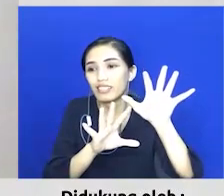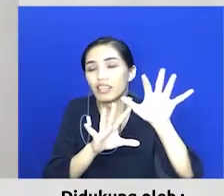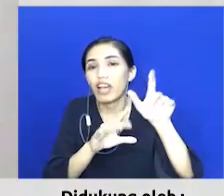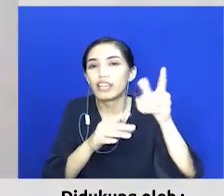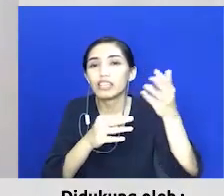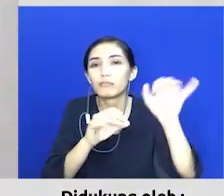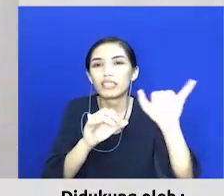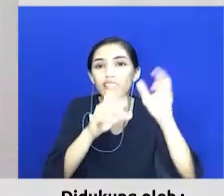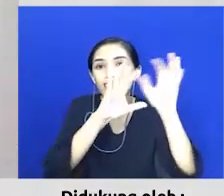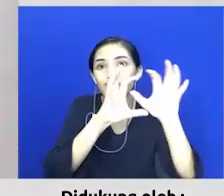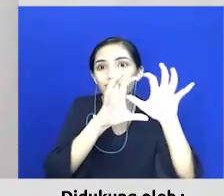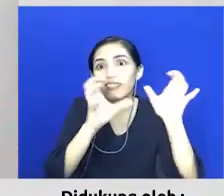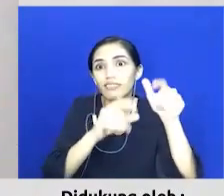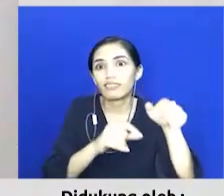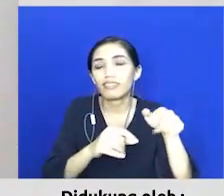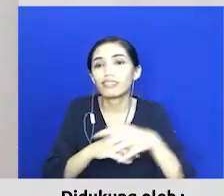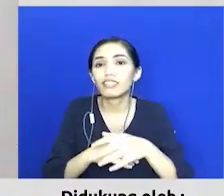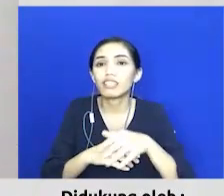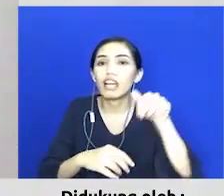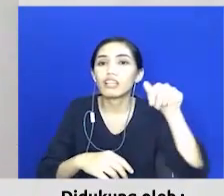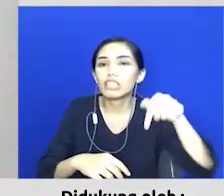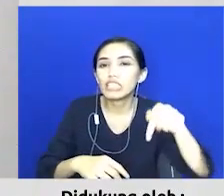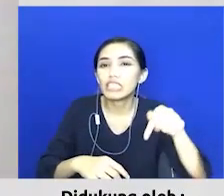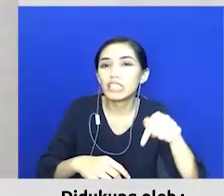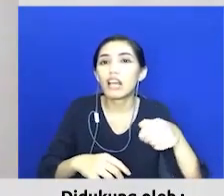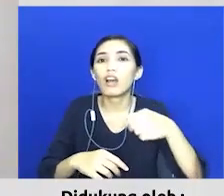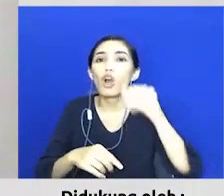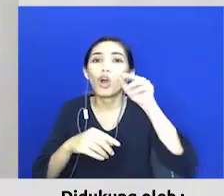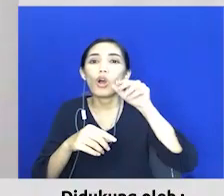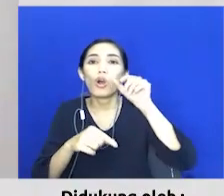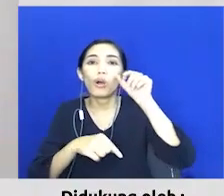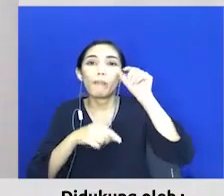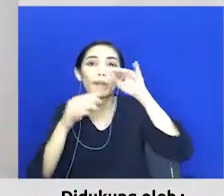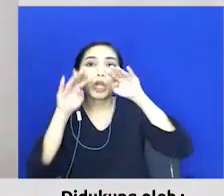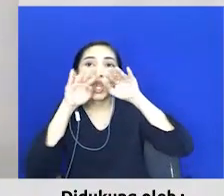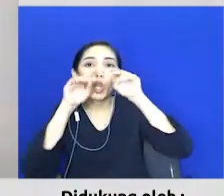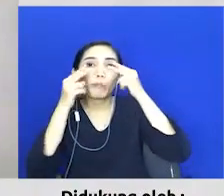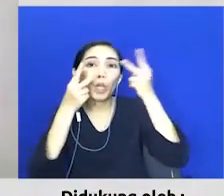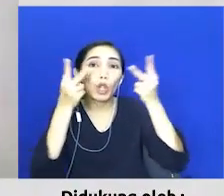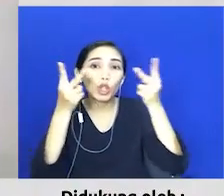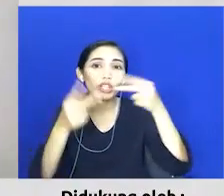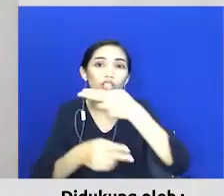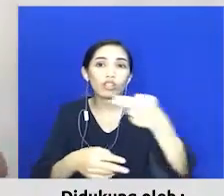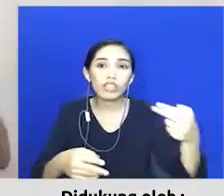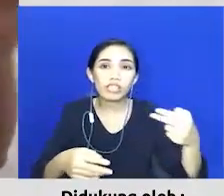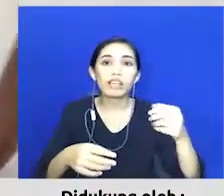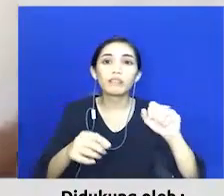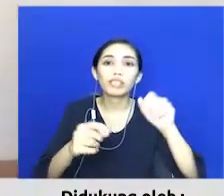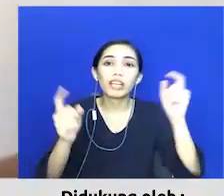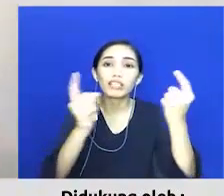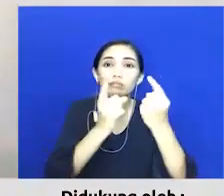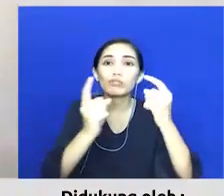ya. Ini saat dimana penonton Indonesia bisa bertemu dengan keragaman film Indonesia lebih tinggi